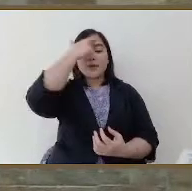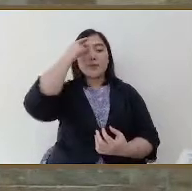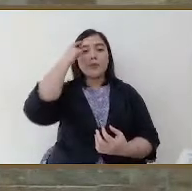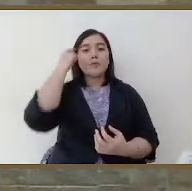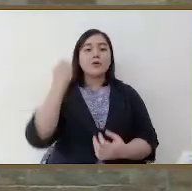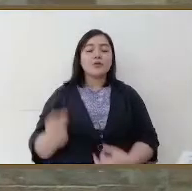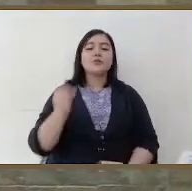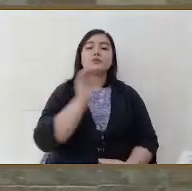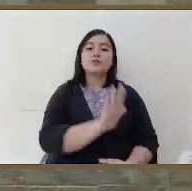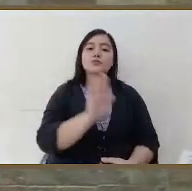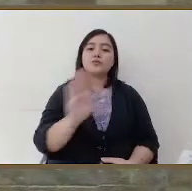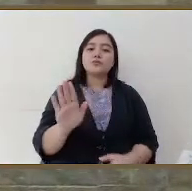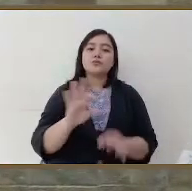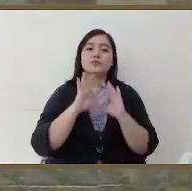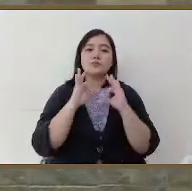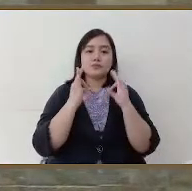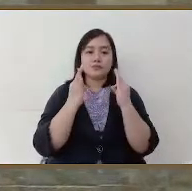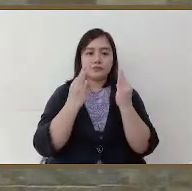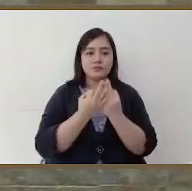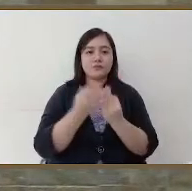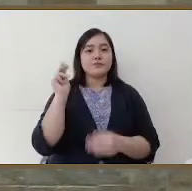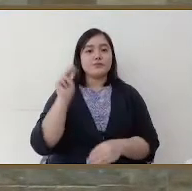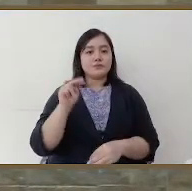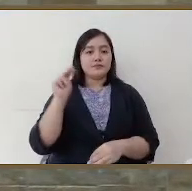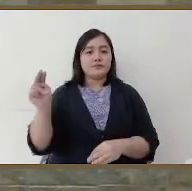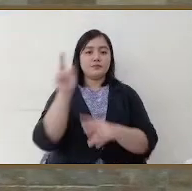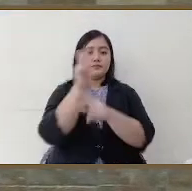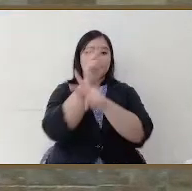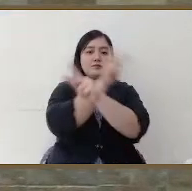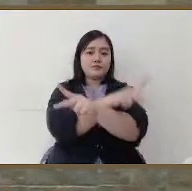family needs protection.